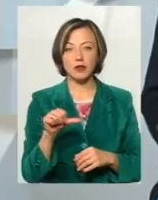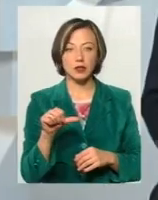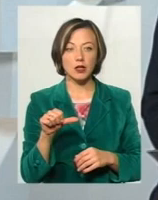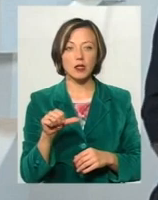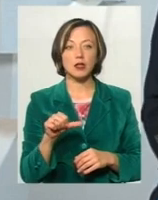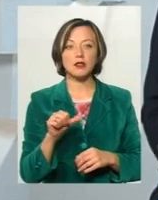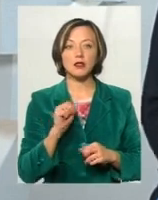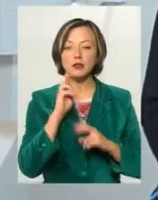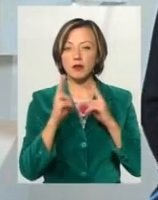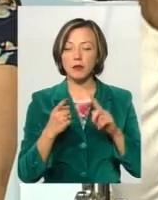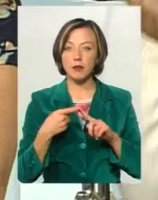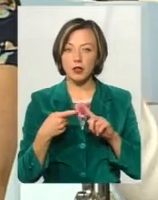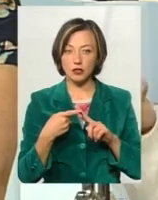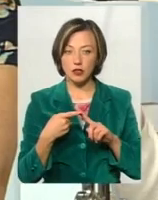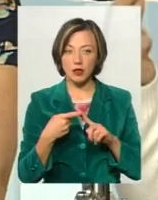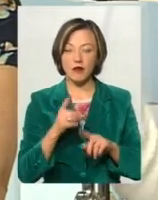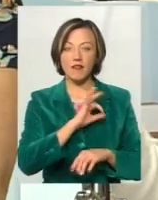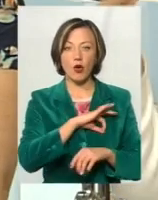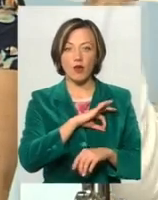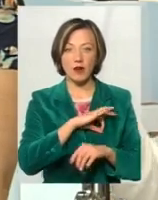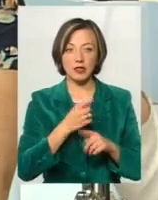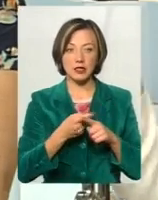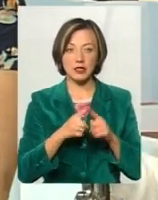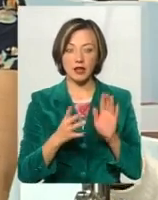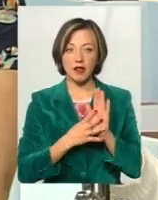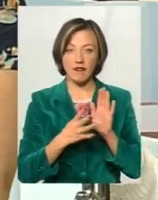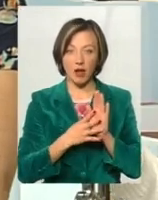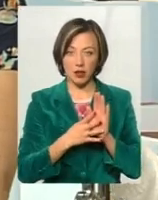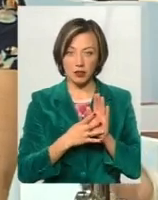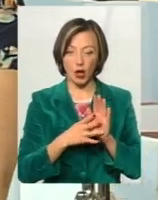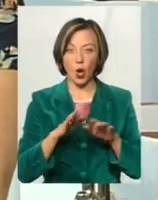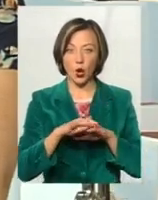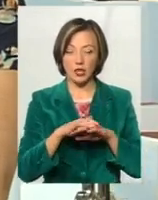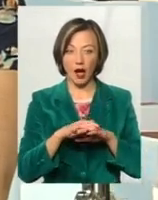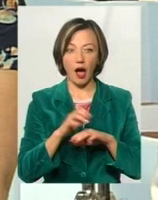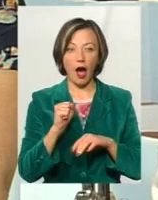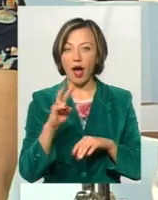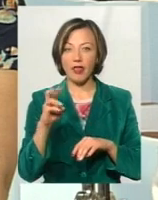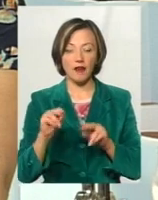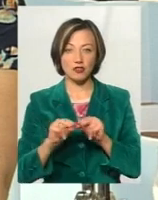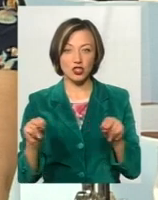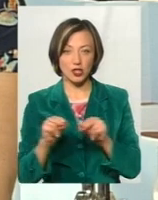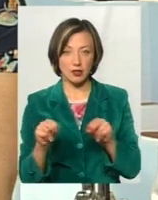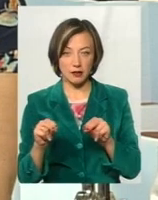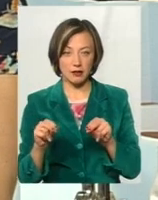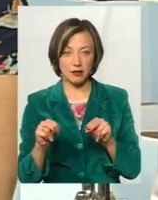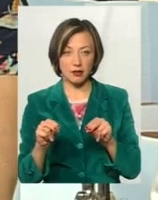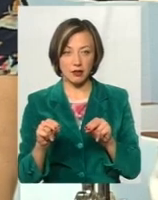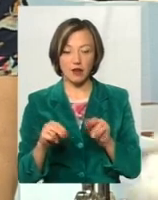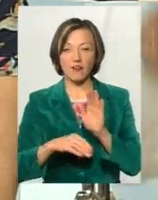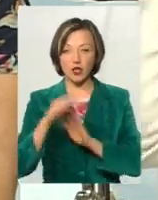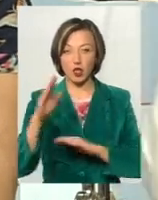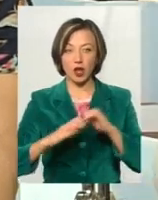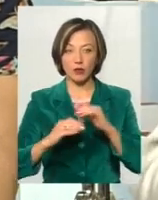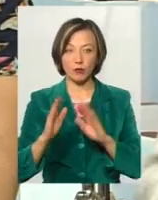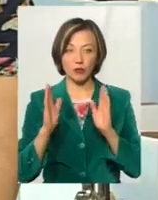хочу зауважити перше, що вихователь – це 9 розряд. Так. От. А не вчитель. Там буде вчитель вищої